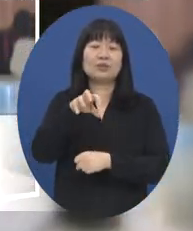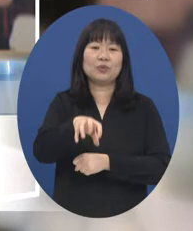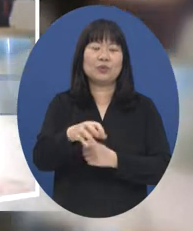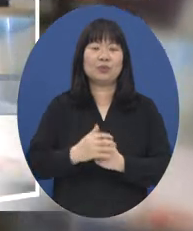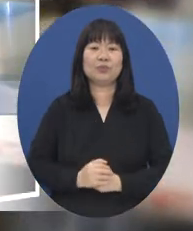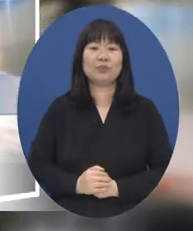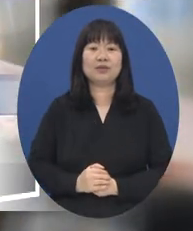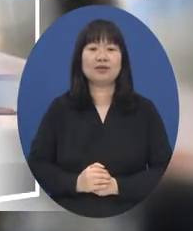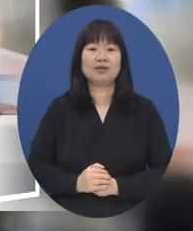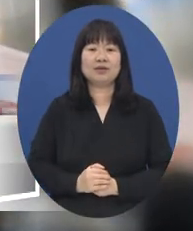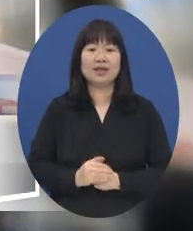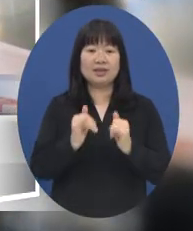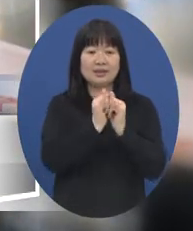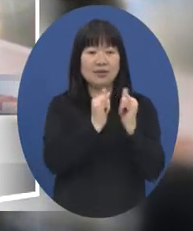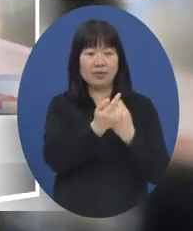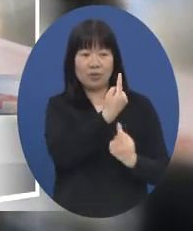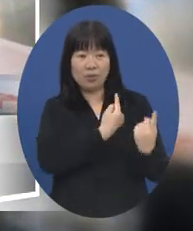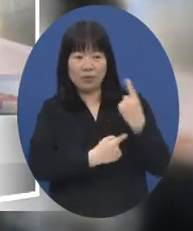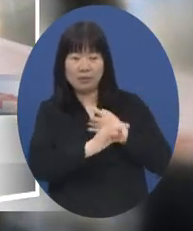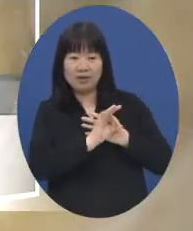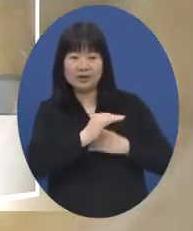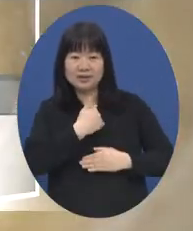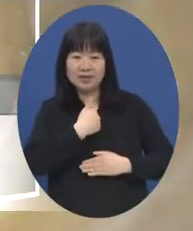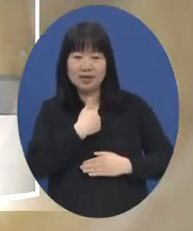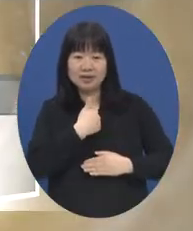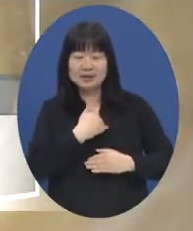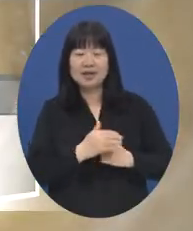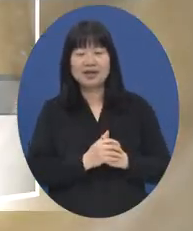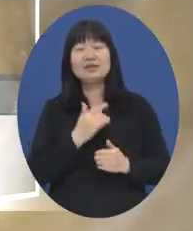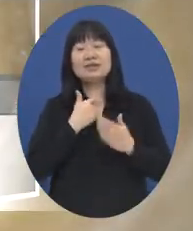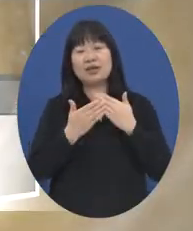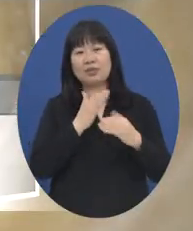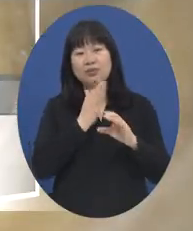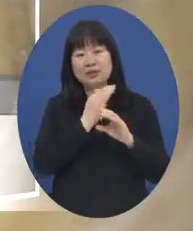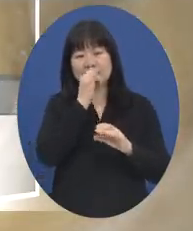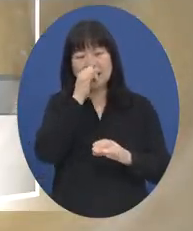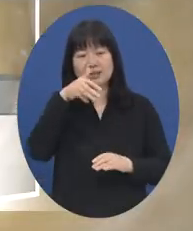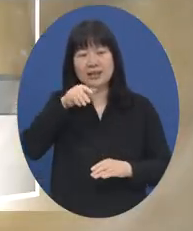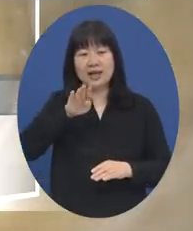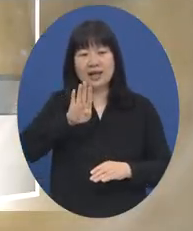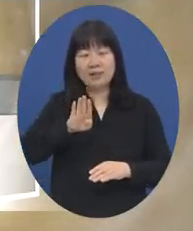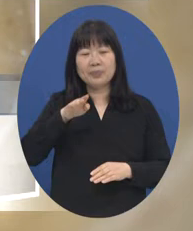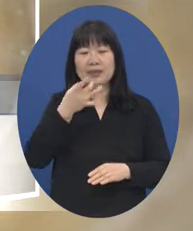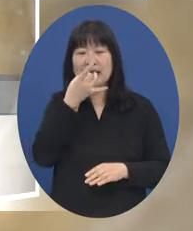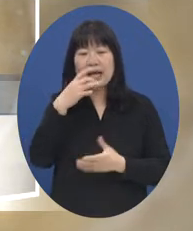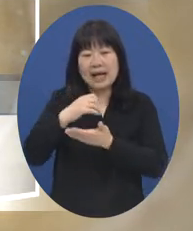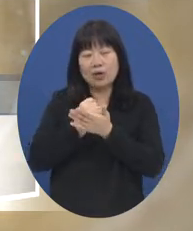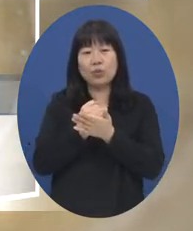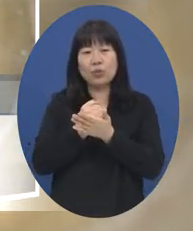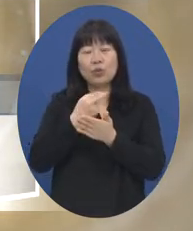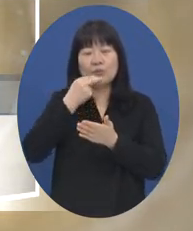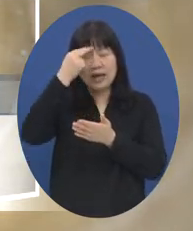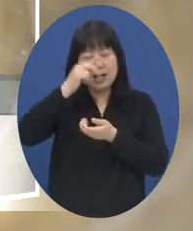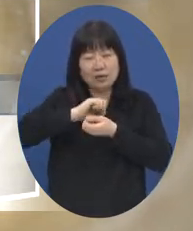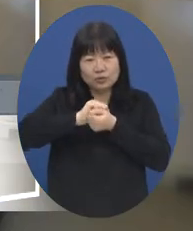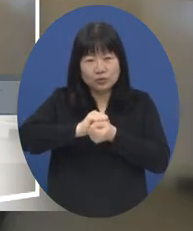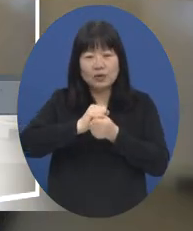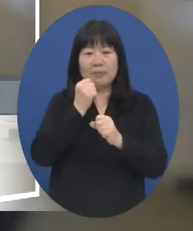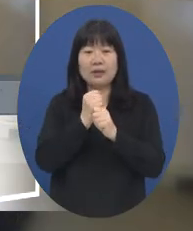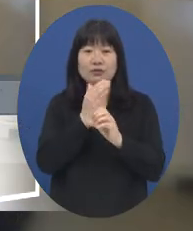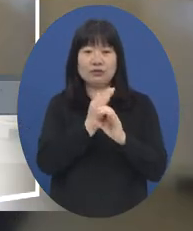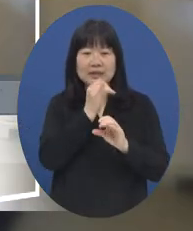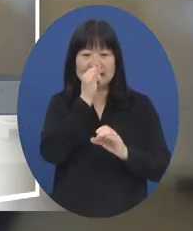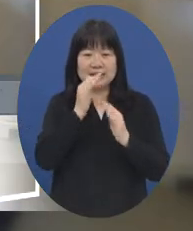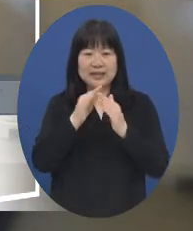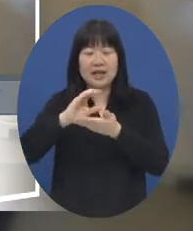곳이에요. 그래서 사람들이 오면 저희가 이제 체험을 하는데 찹쌀 가지고 찹쌀 막걸리를 하는데 이제 집에